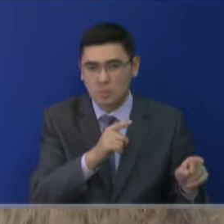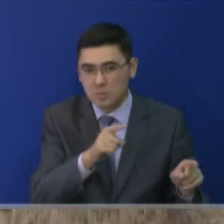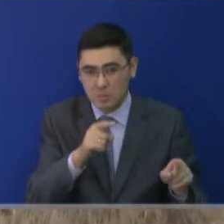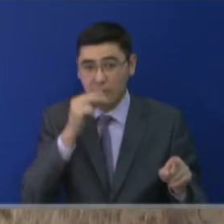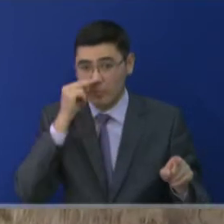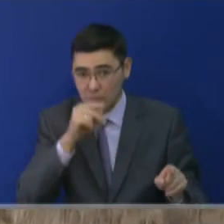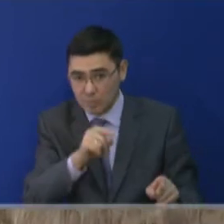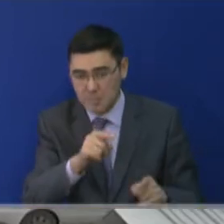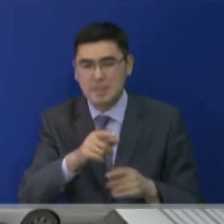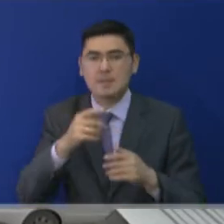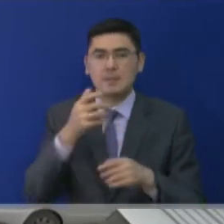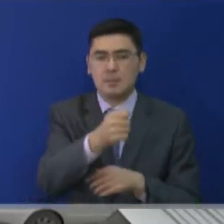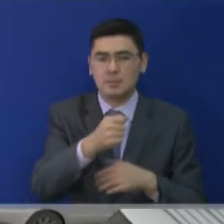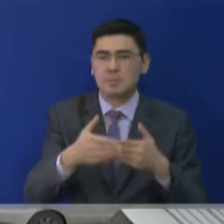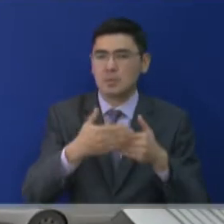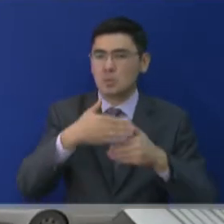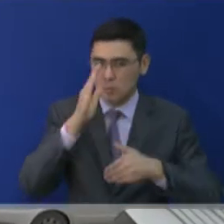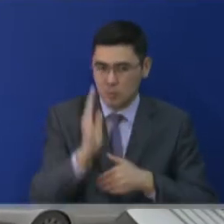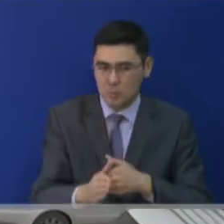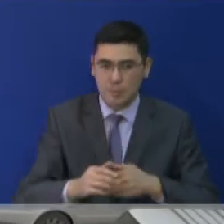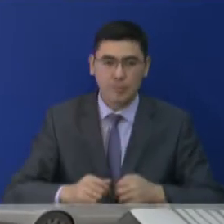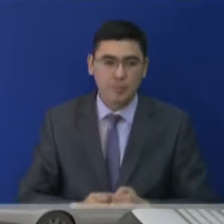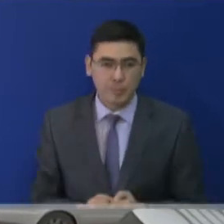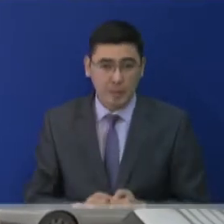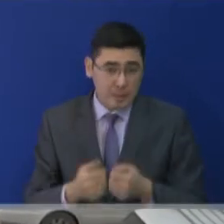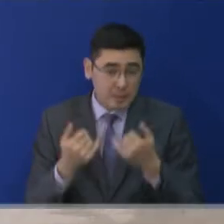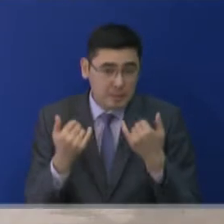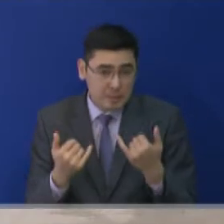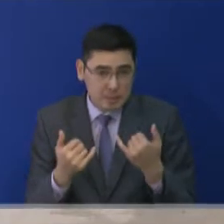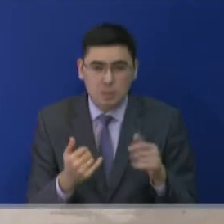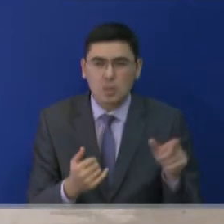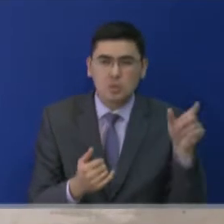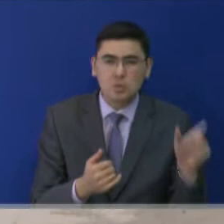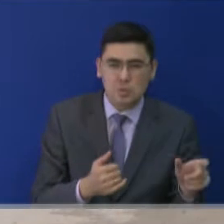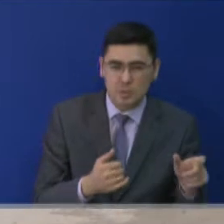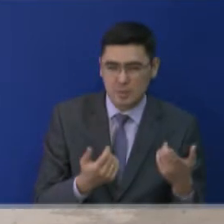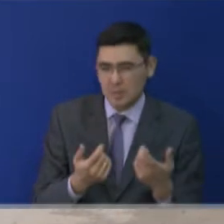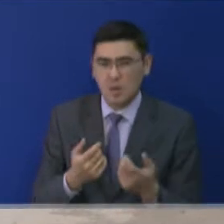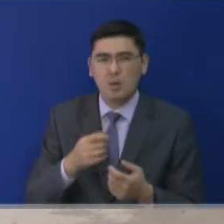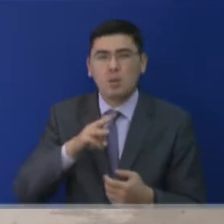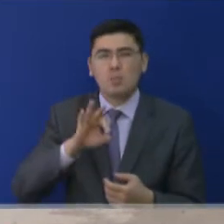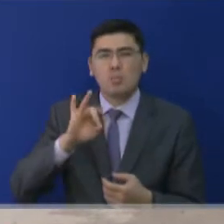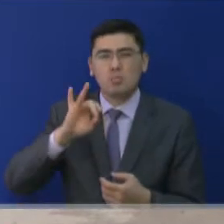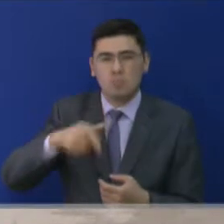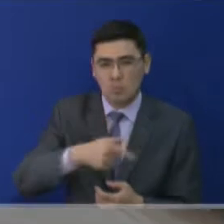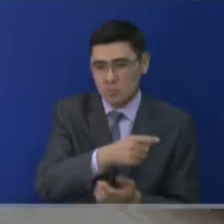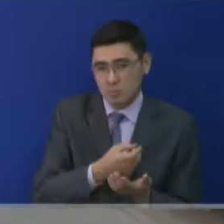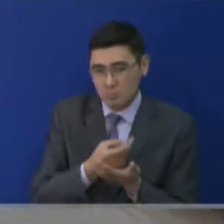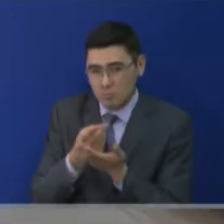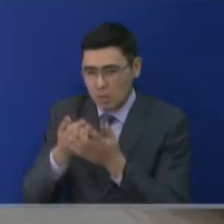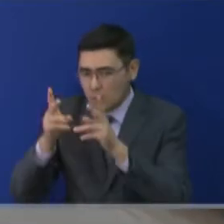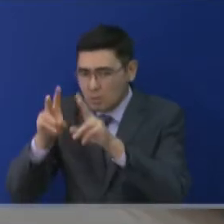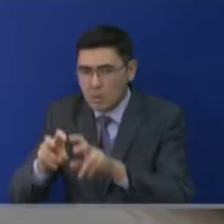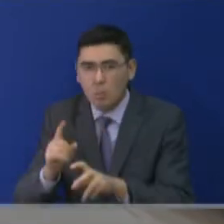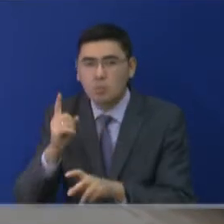бойынша қажетті сараптамалар, оның ішінде патологоанатомиялық зерттеулер жасалды. Бірақ нәтиже әзірге дайын емес, ал